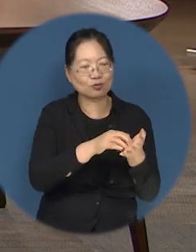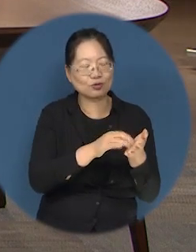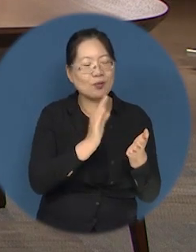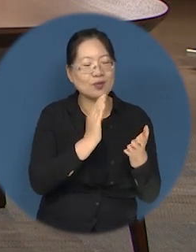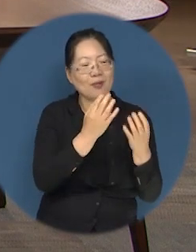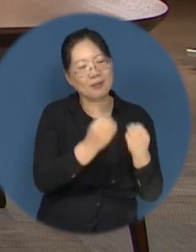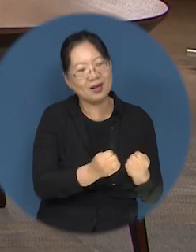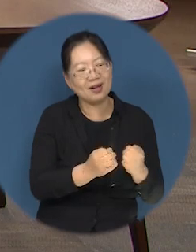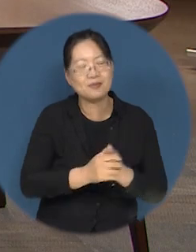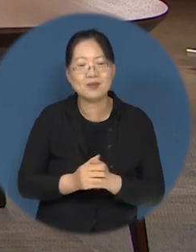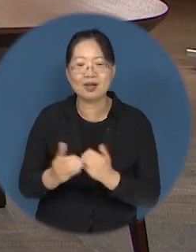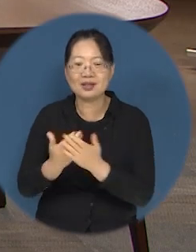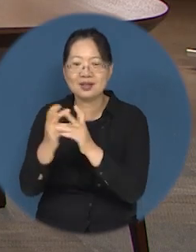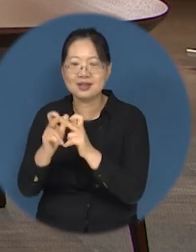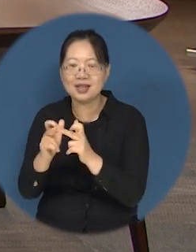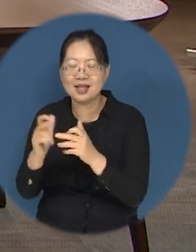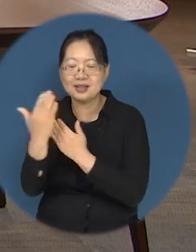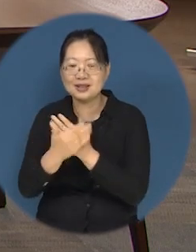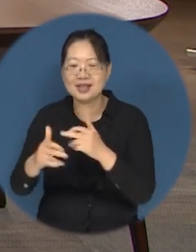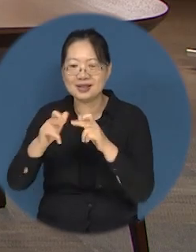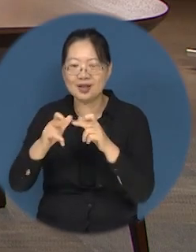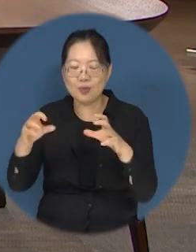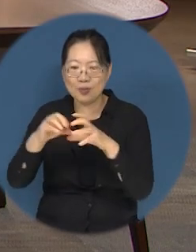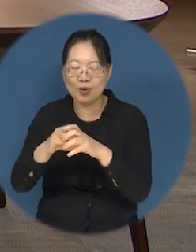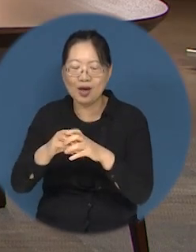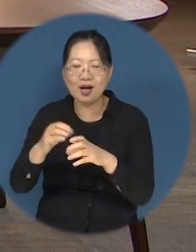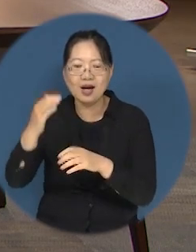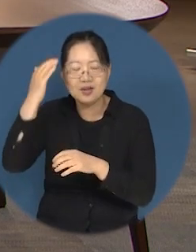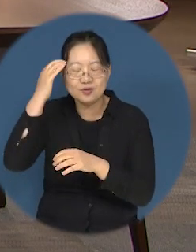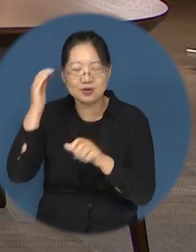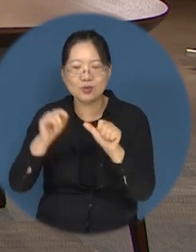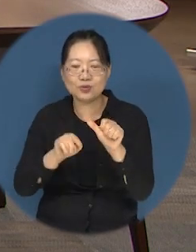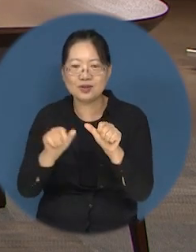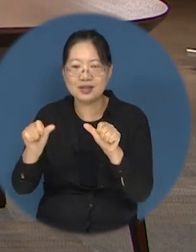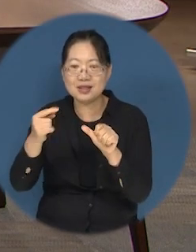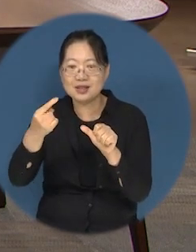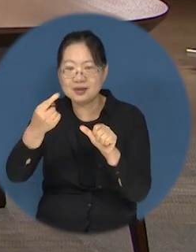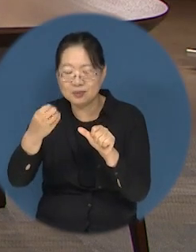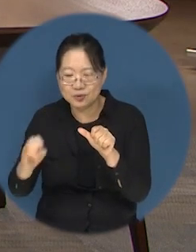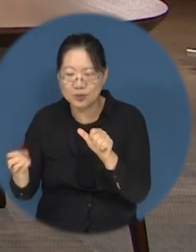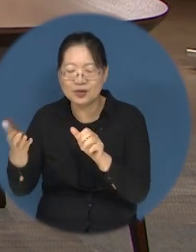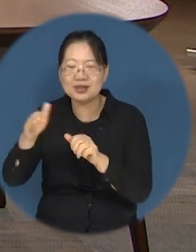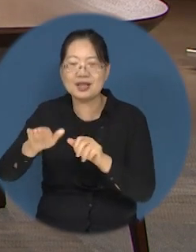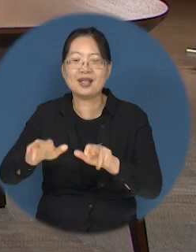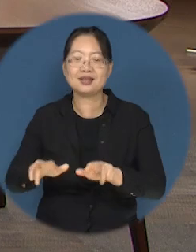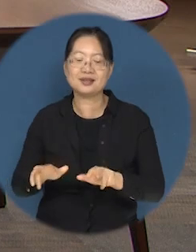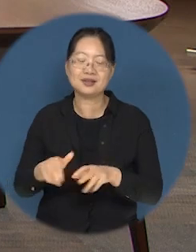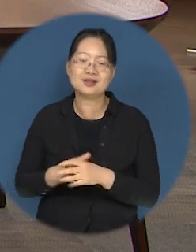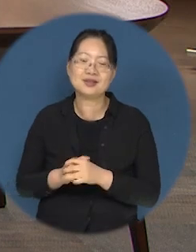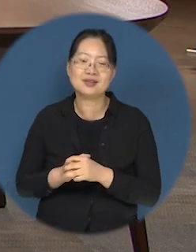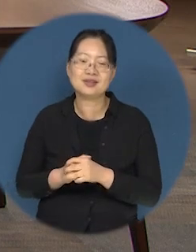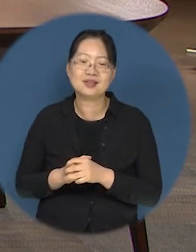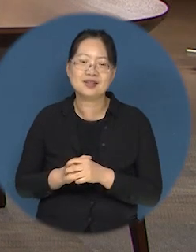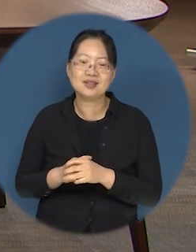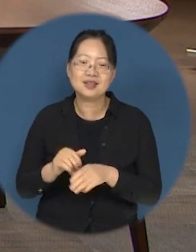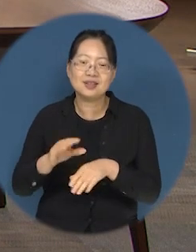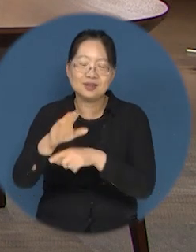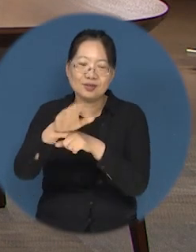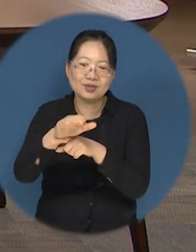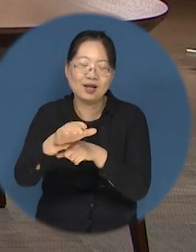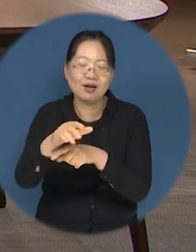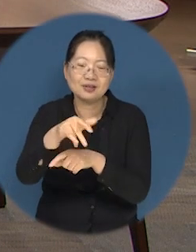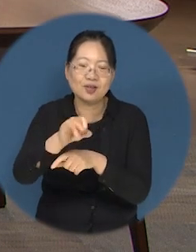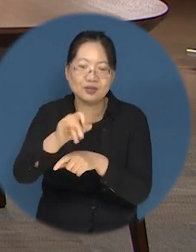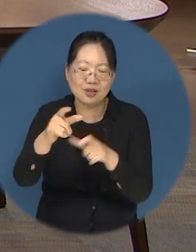그렇죠. 예. 발달장애, 지체장애 다 포함해서 그러니까요. 우리나라가 5.1%인데 그 중에 이제 지역으로 가면